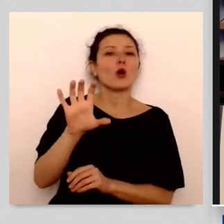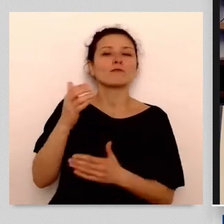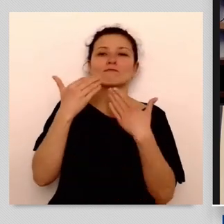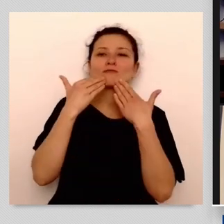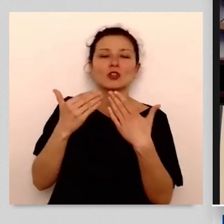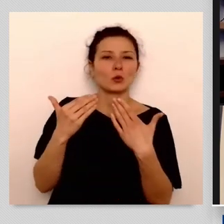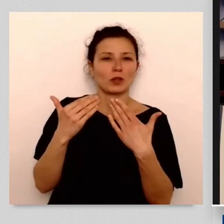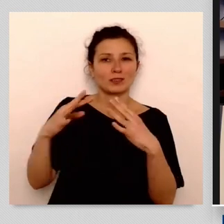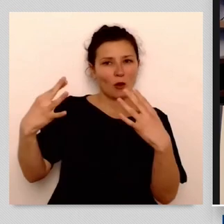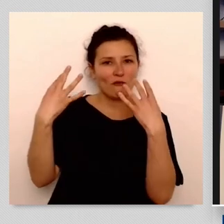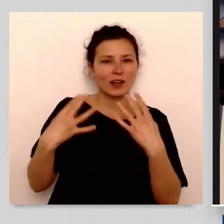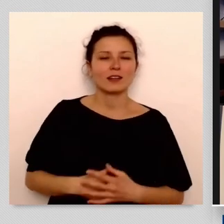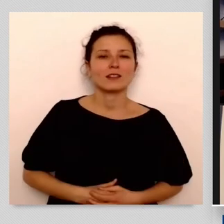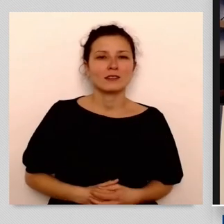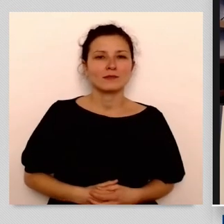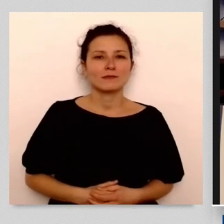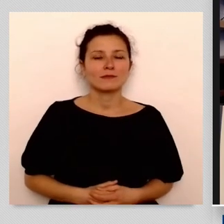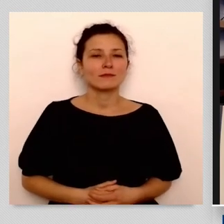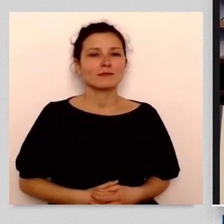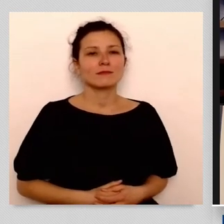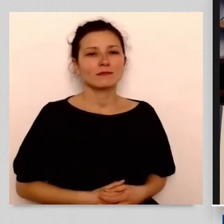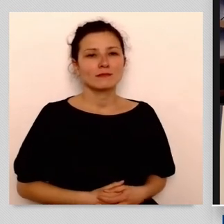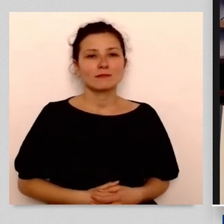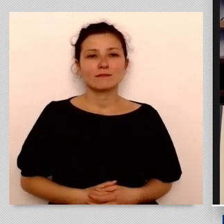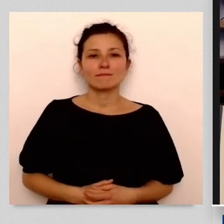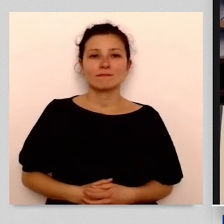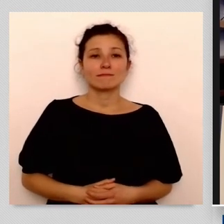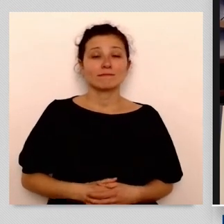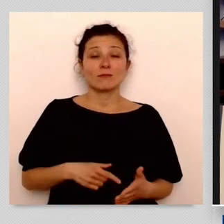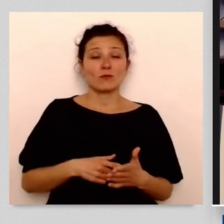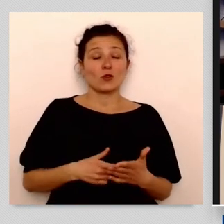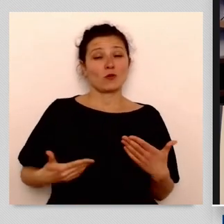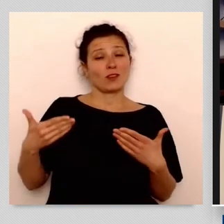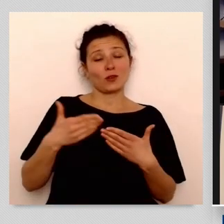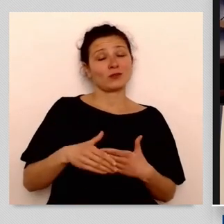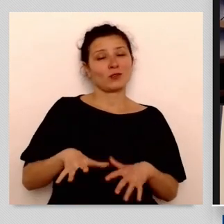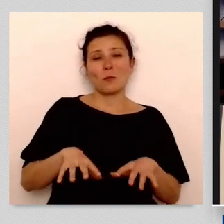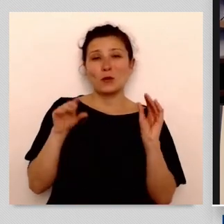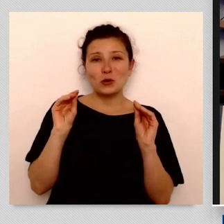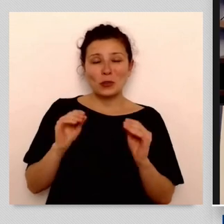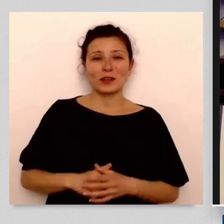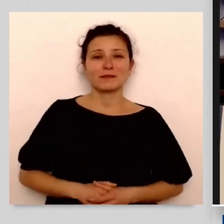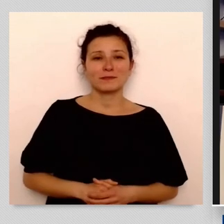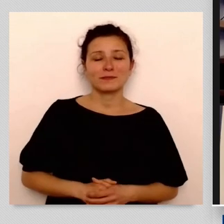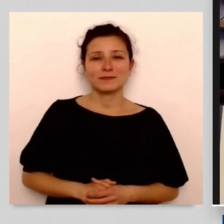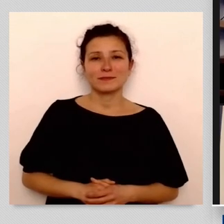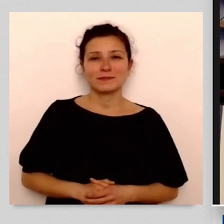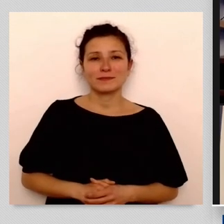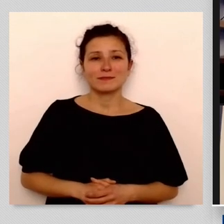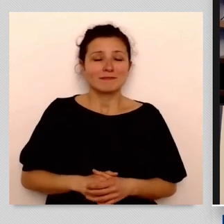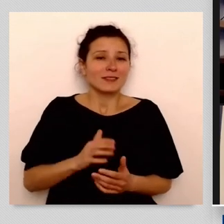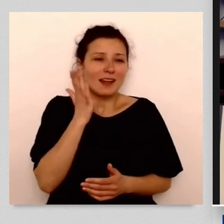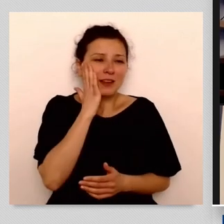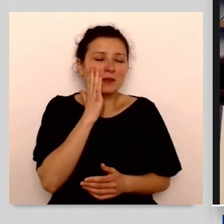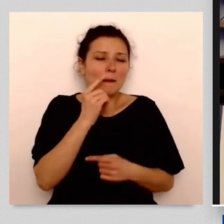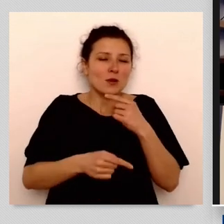za uwagę. I nie kończymy na tym, to jest dopiero początek, chociaż jak już było, te procesy trwają od wielu